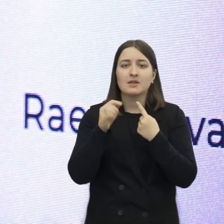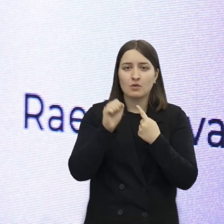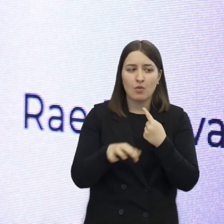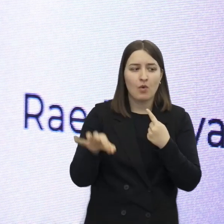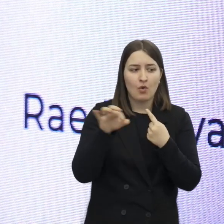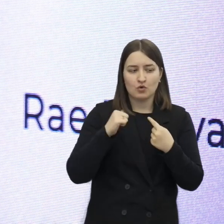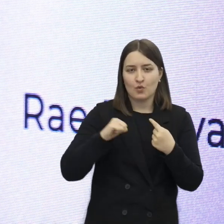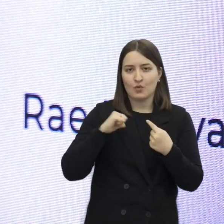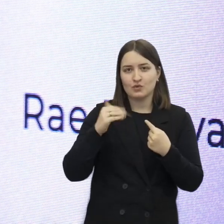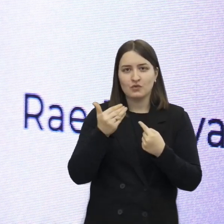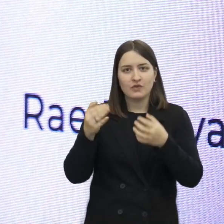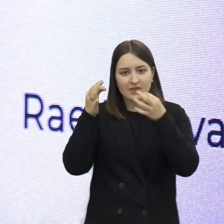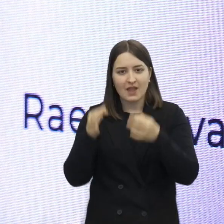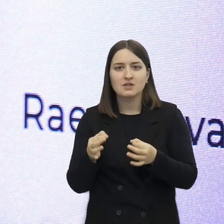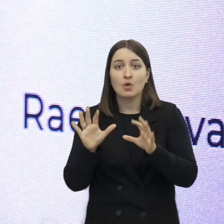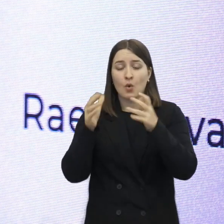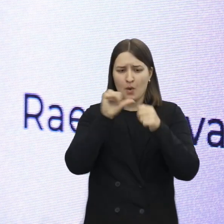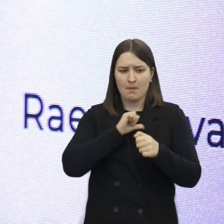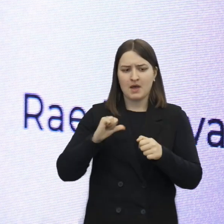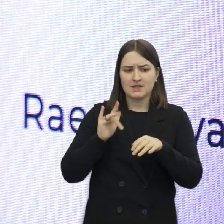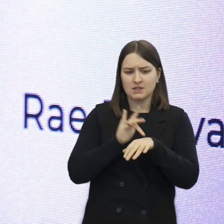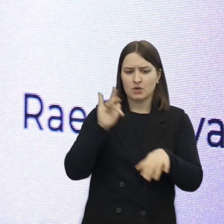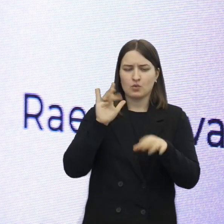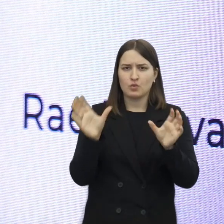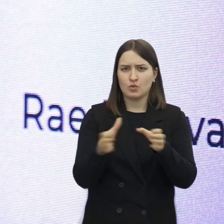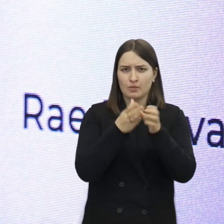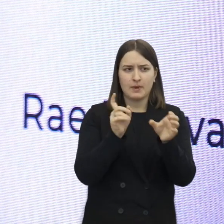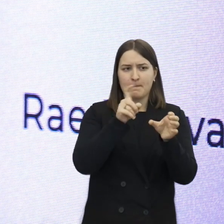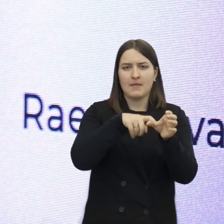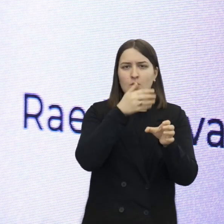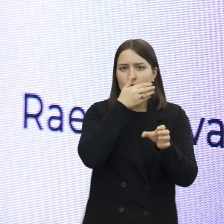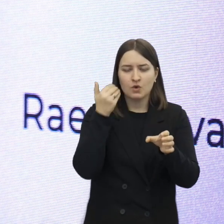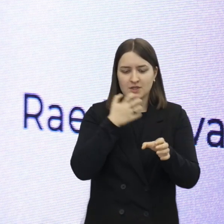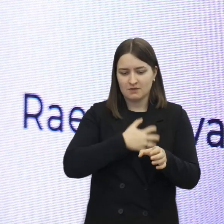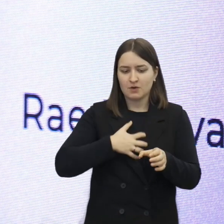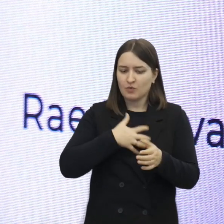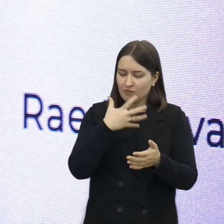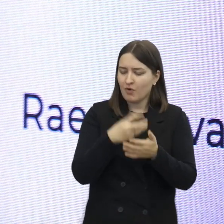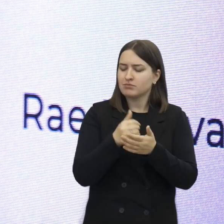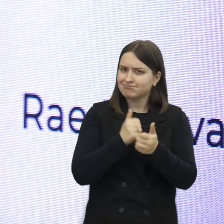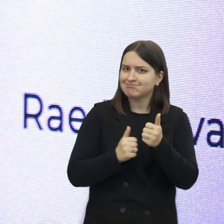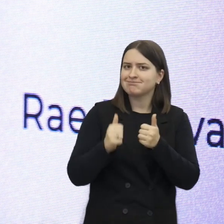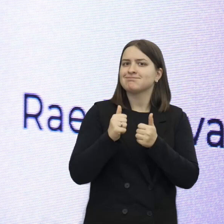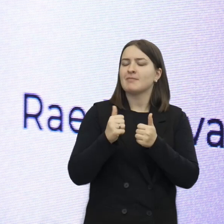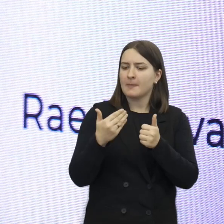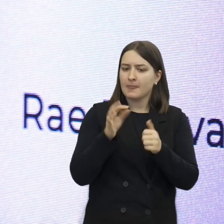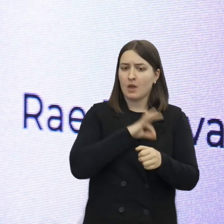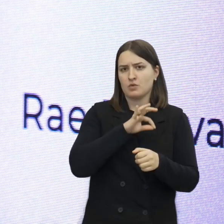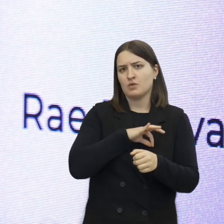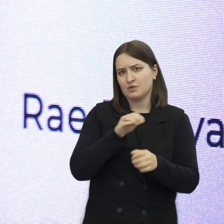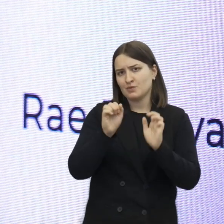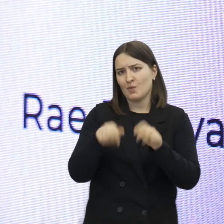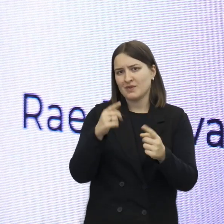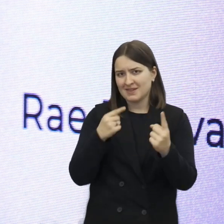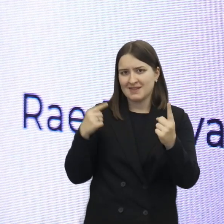labai pažeidžiamos bendruomenės atstovai, manau, svarbu naudoti savo privilegijas kažkokias geram tikslui